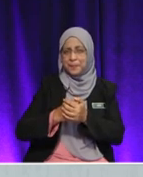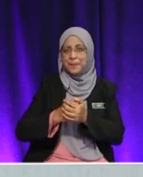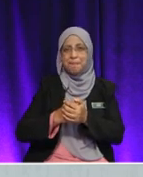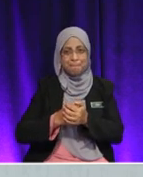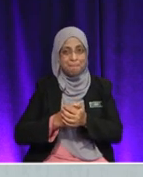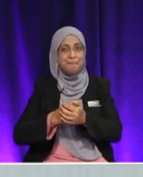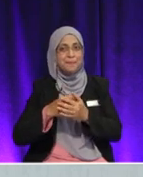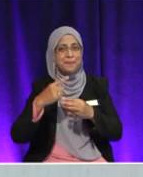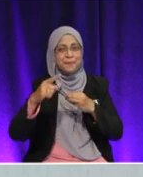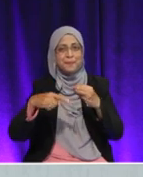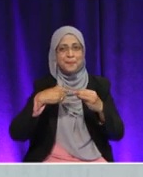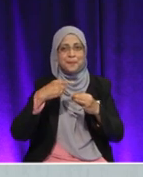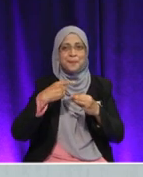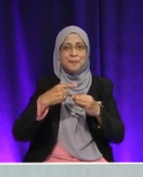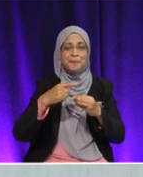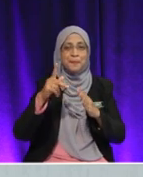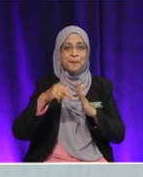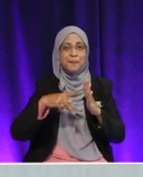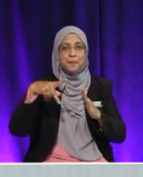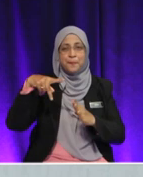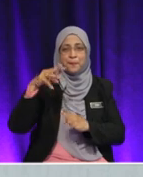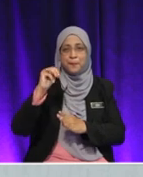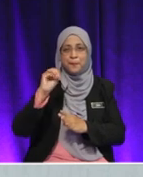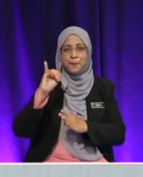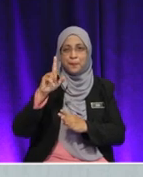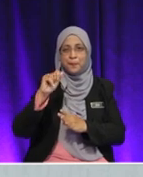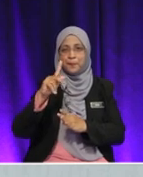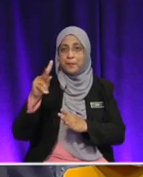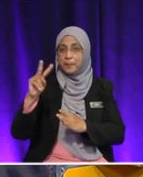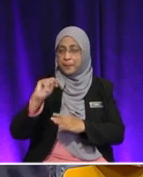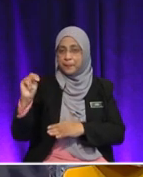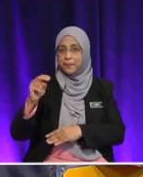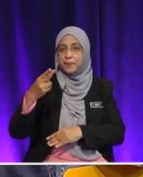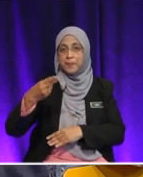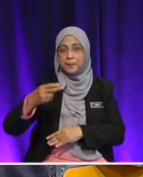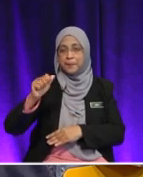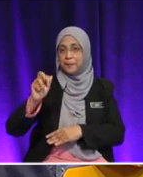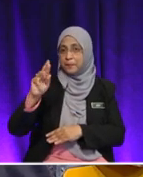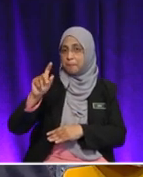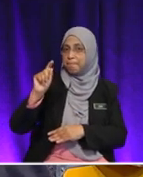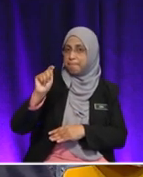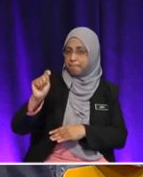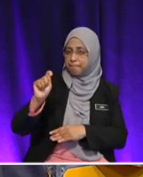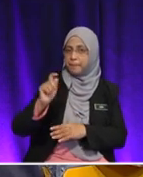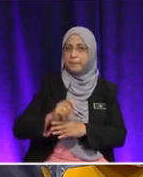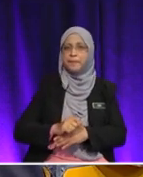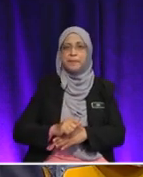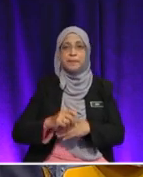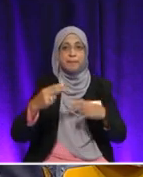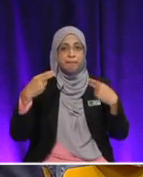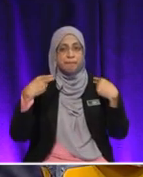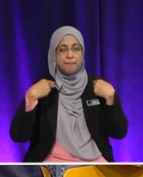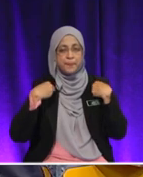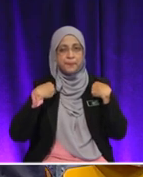berkaitan tentang pemilikkan harta apabila kita memiliki harta kita perlu harta itu terletak di bawah hak